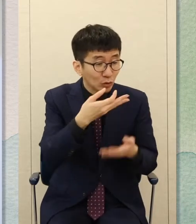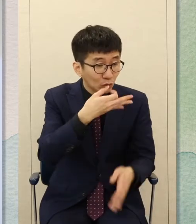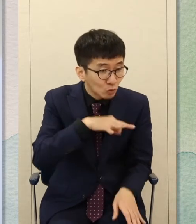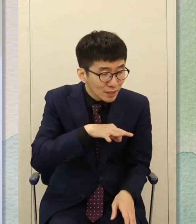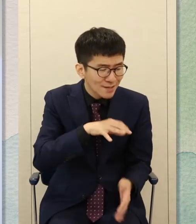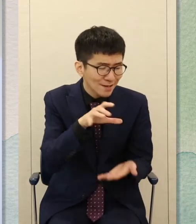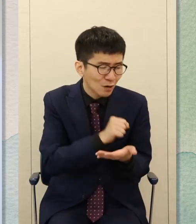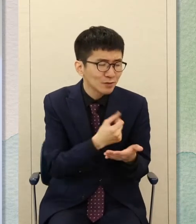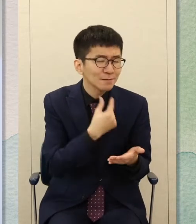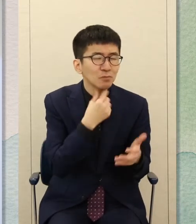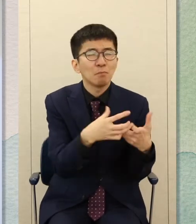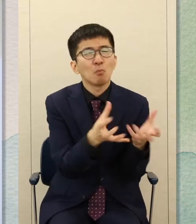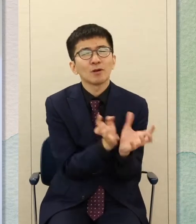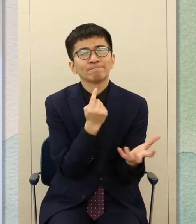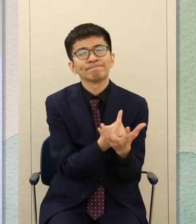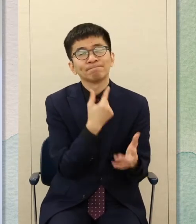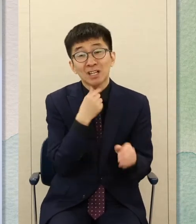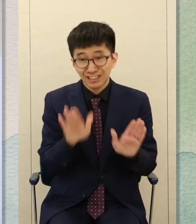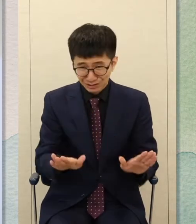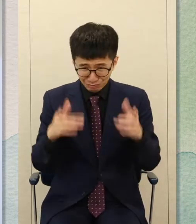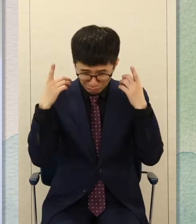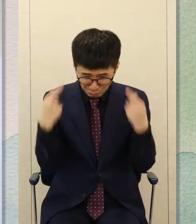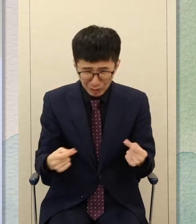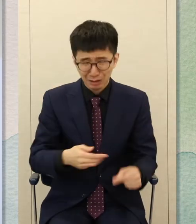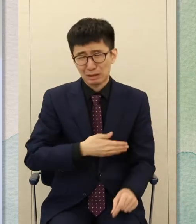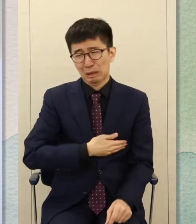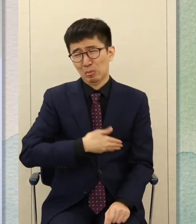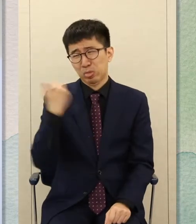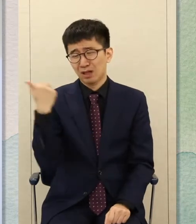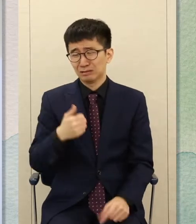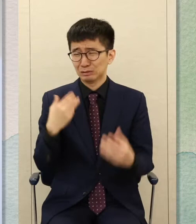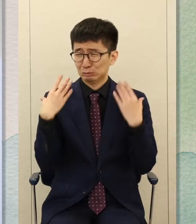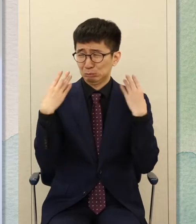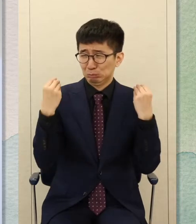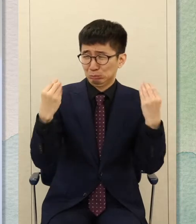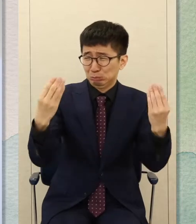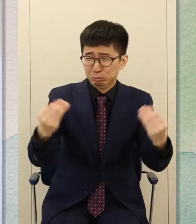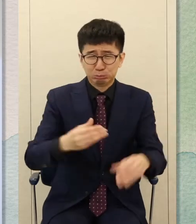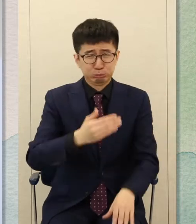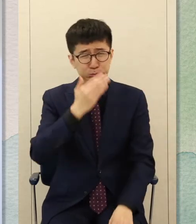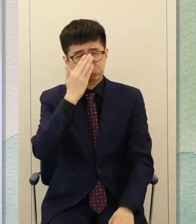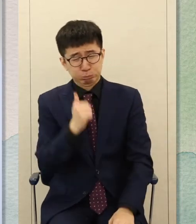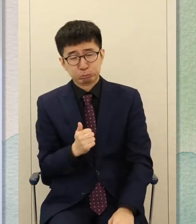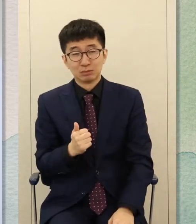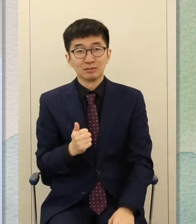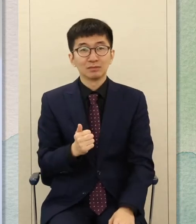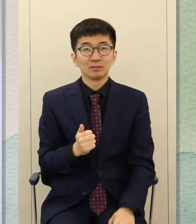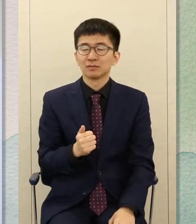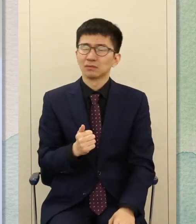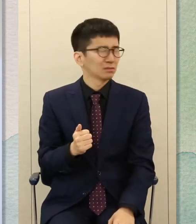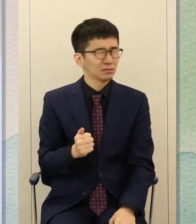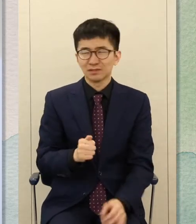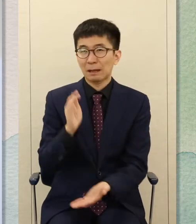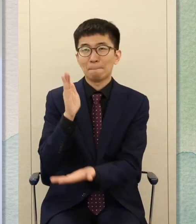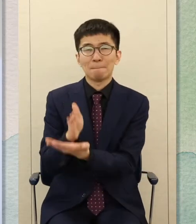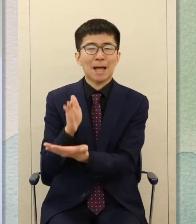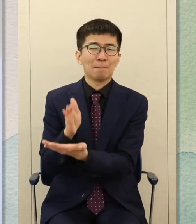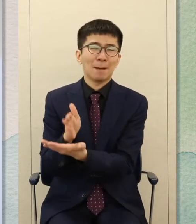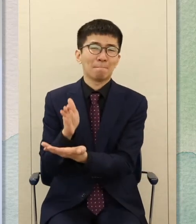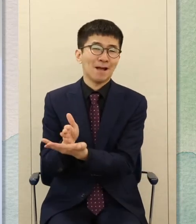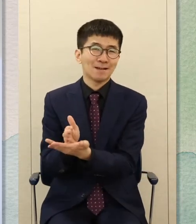크고요. 지금처럼 재미없고 권태롭고 예, 흥미없고 이런 삶에서 예, 좀 더